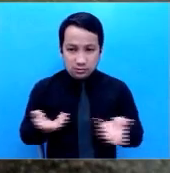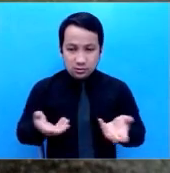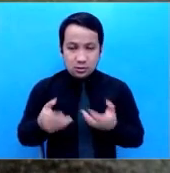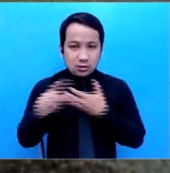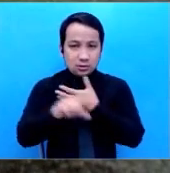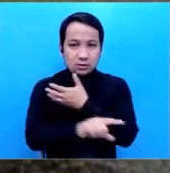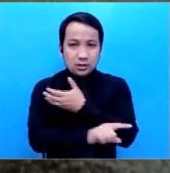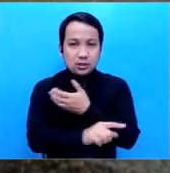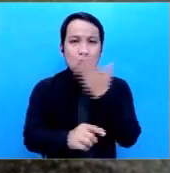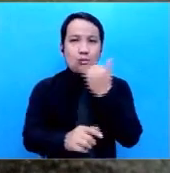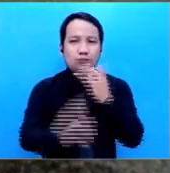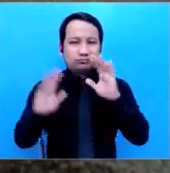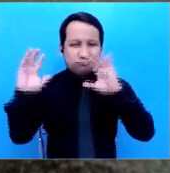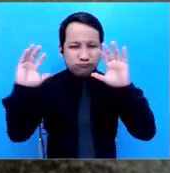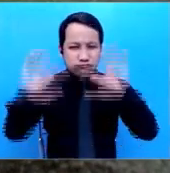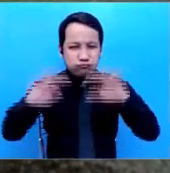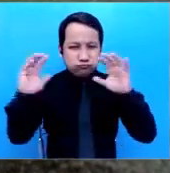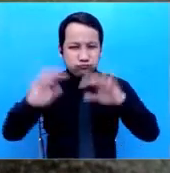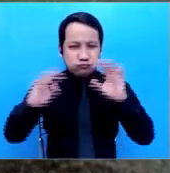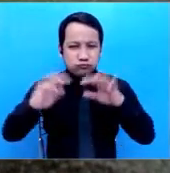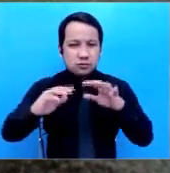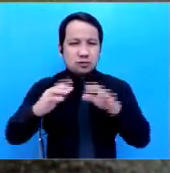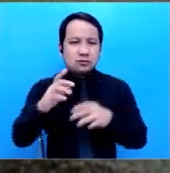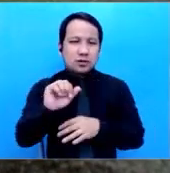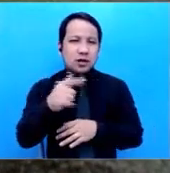sa pananalasa ng Bagyong Agaton.